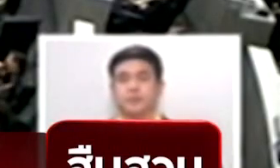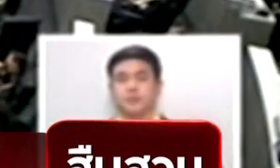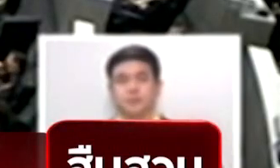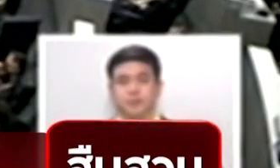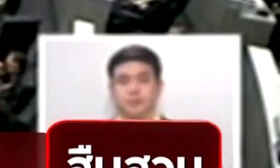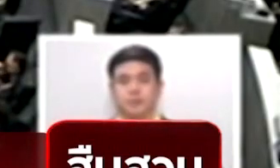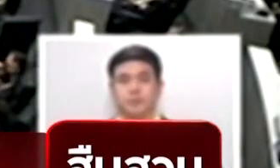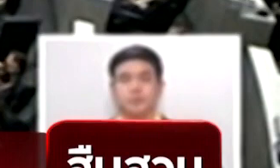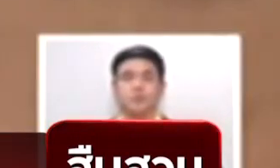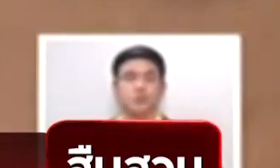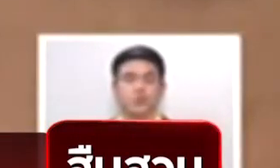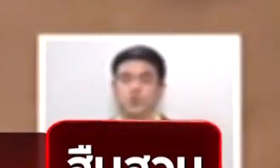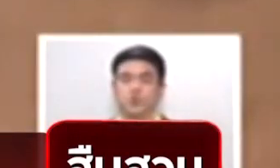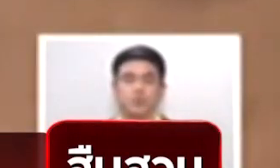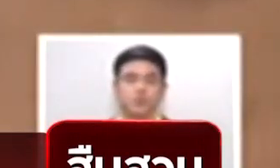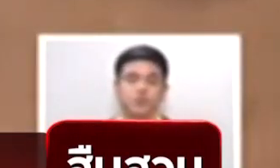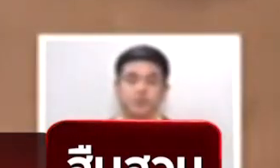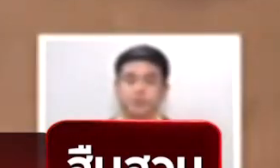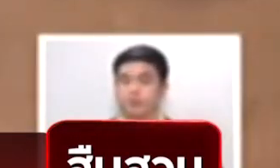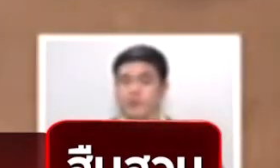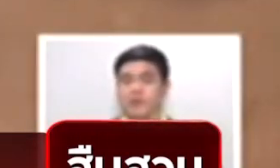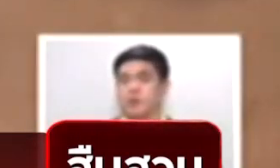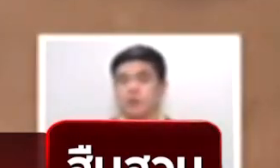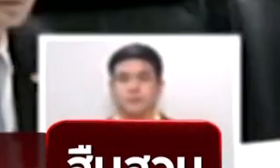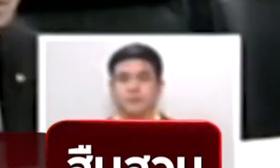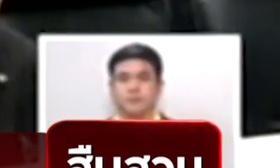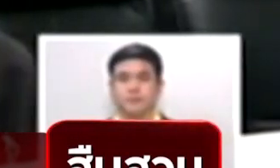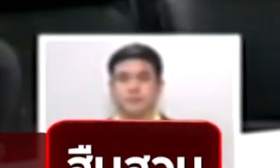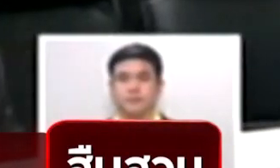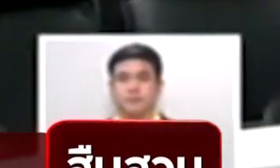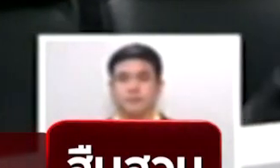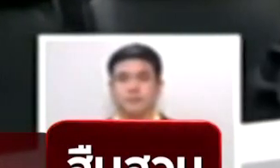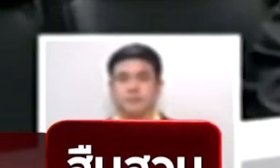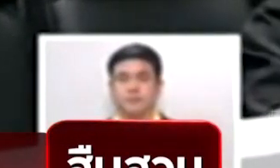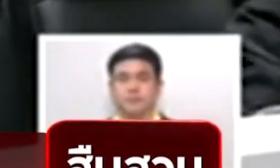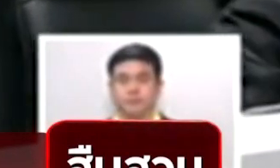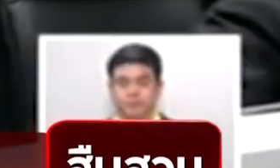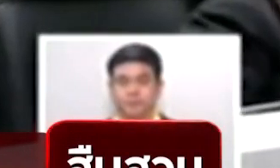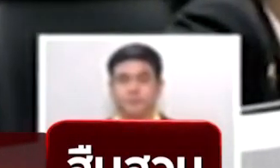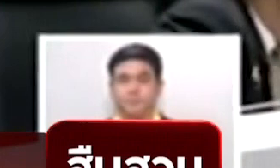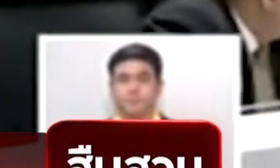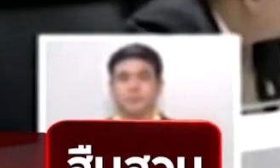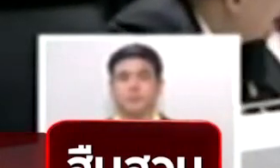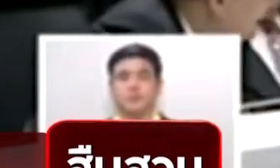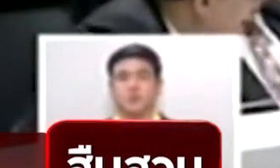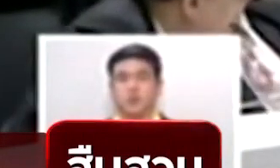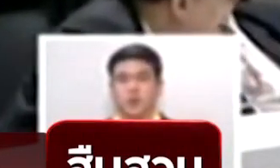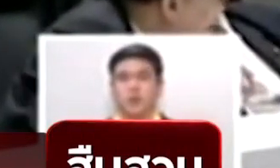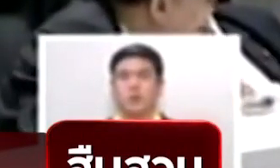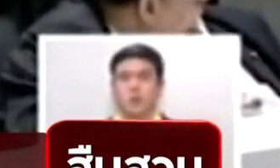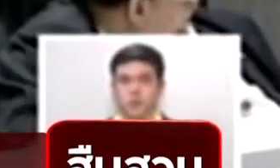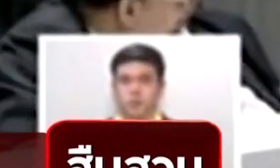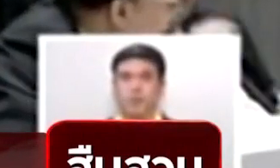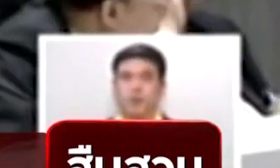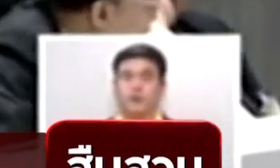าเมื่อวันที่8สิงหาคม2562สภาผู้แทนราษฎรชุดที่25ปีที่